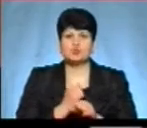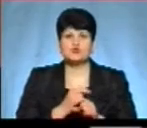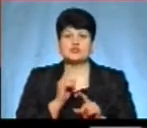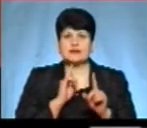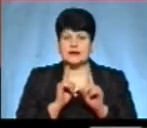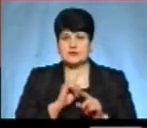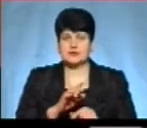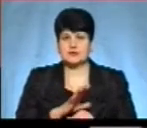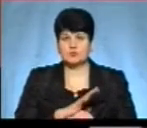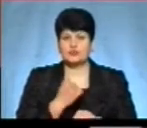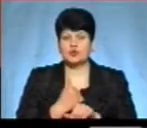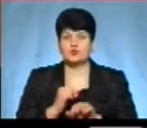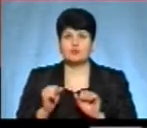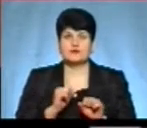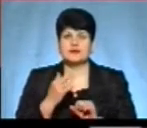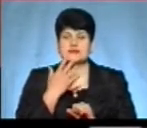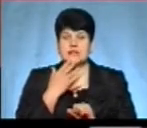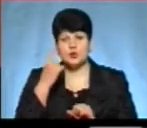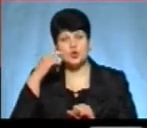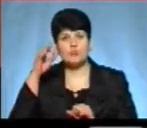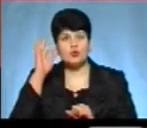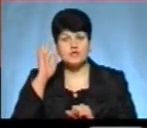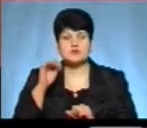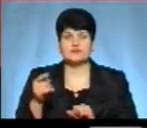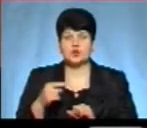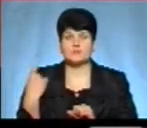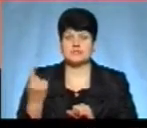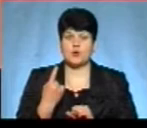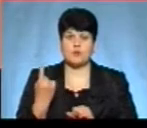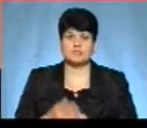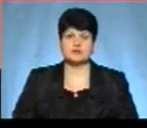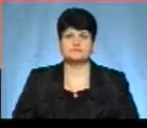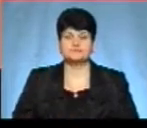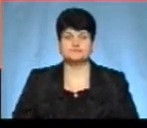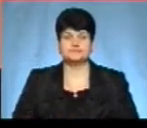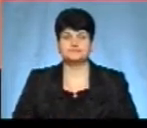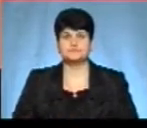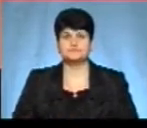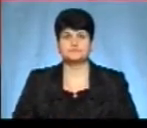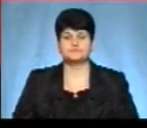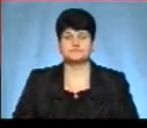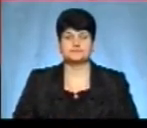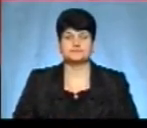яка відбулася у Головному управлінні Національної поліції у Тернопільській області.